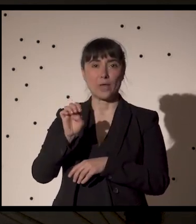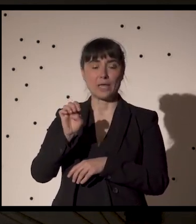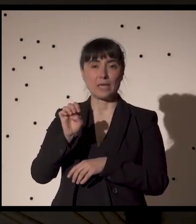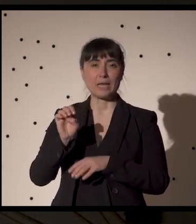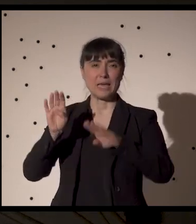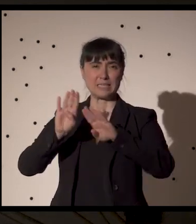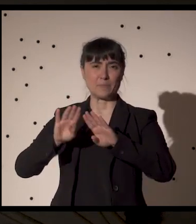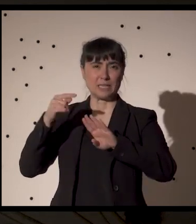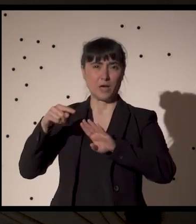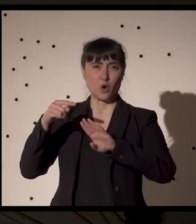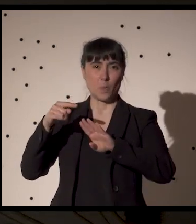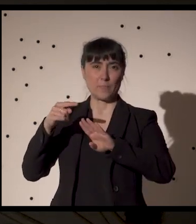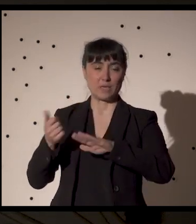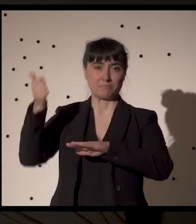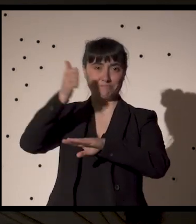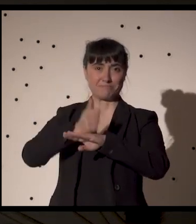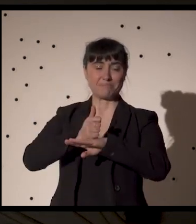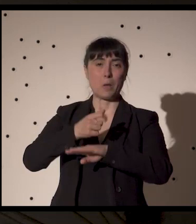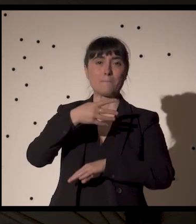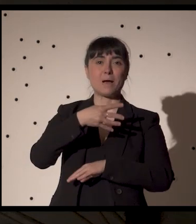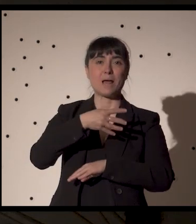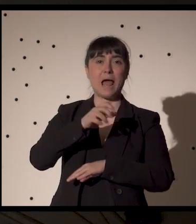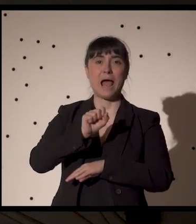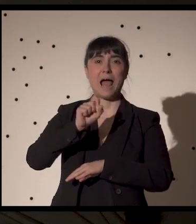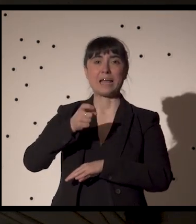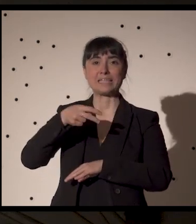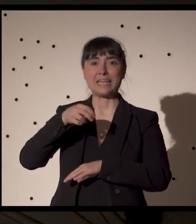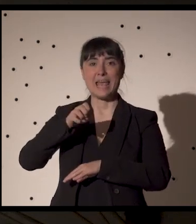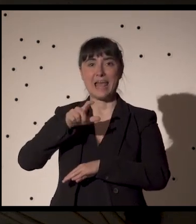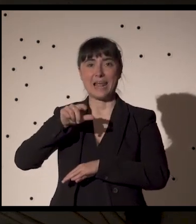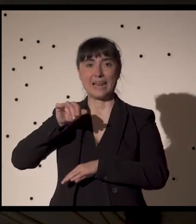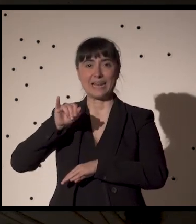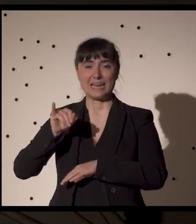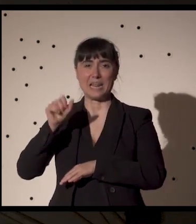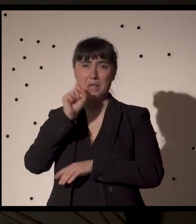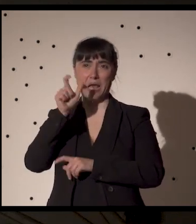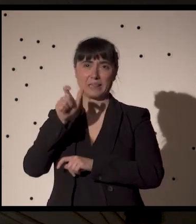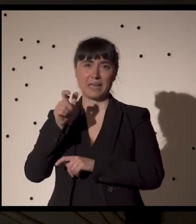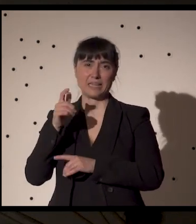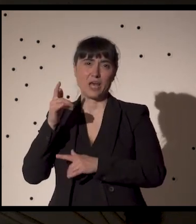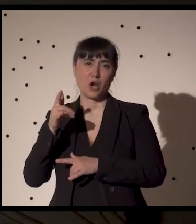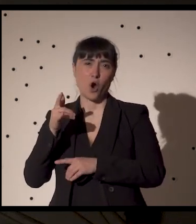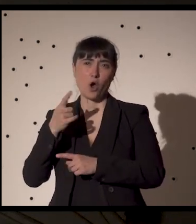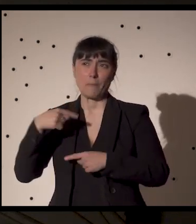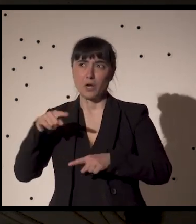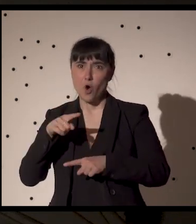di Manuel Agnelli una figura Rock potremmo dire del nostro paese ma proprio avere una